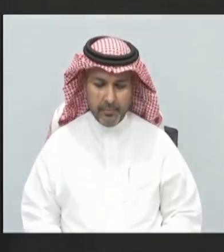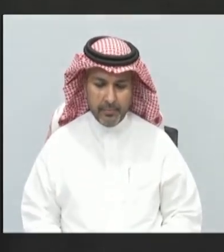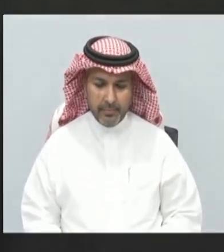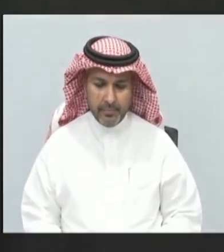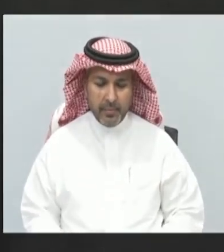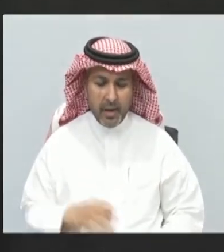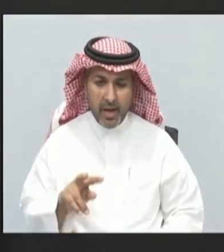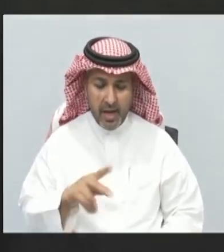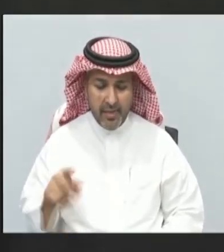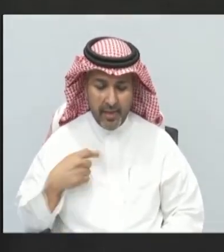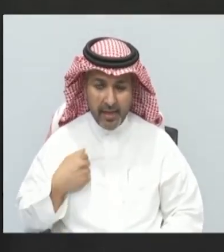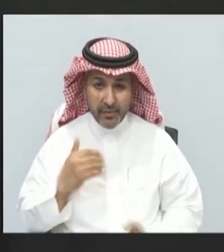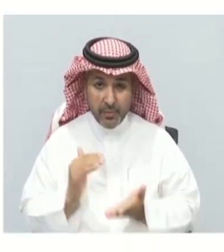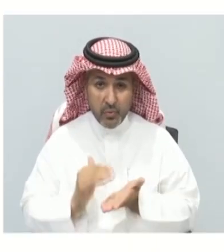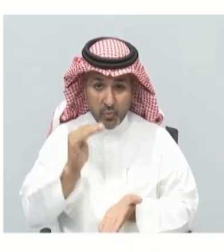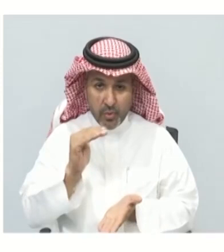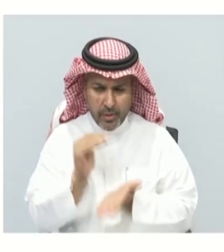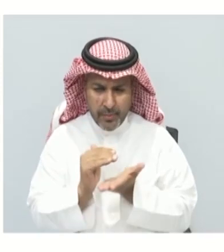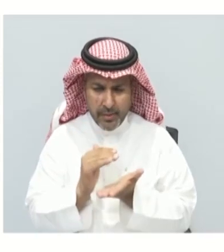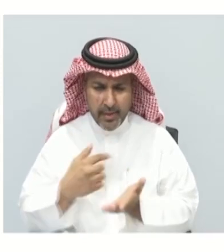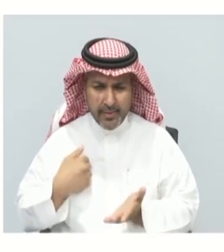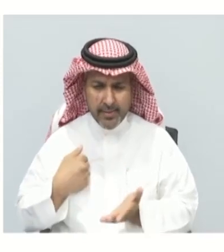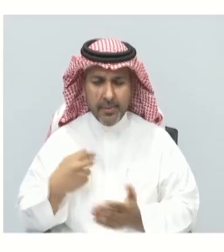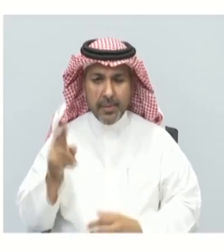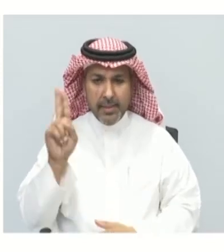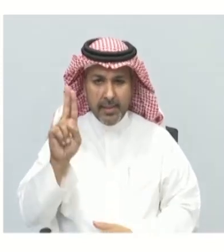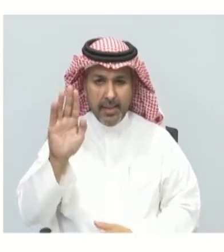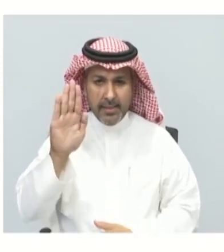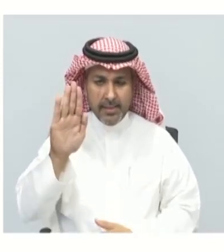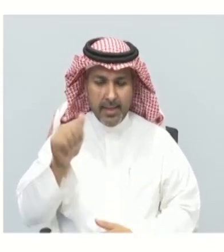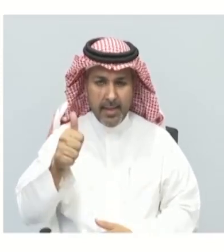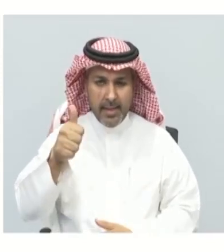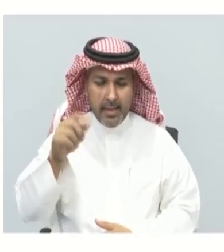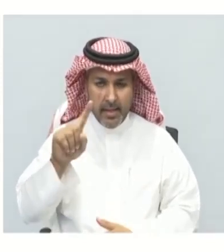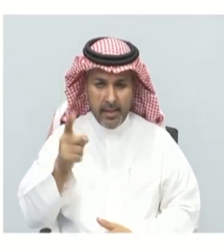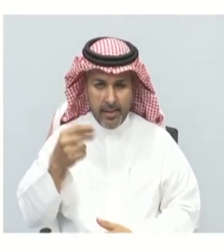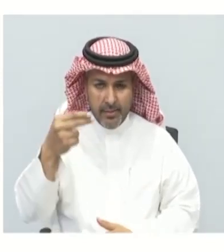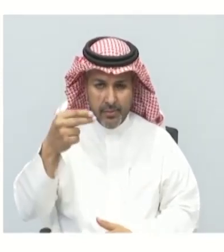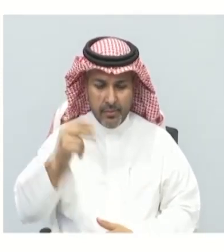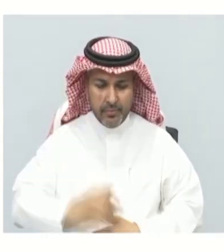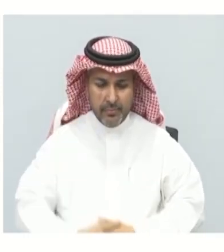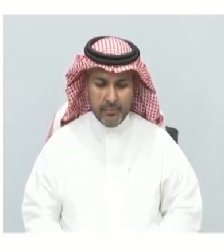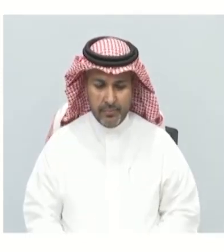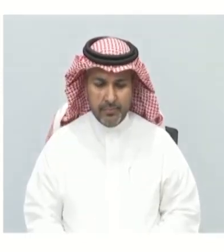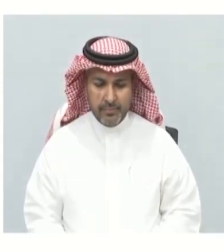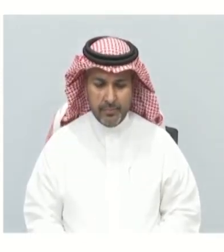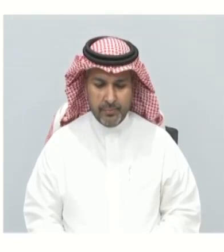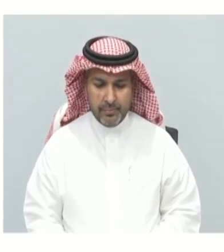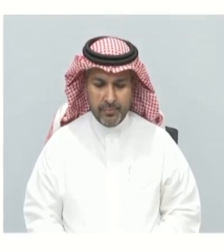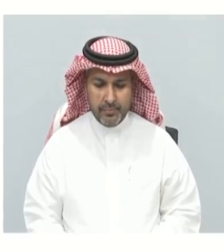نسميها ماذا حركه متسارعه اذا اقترح طريقه لزياده السرعه